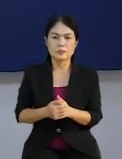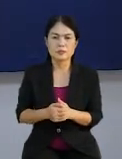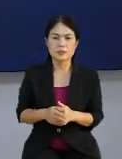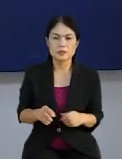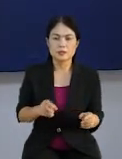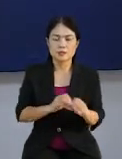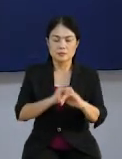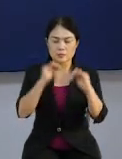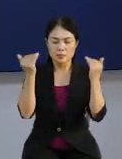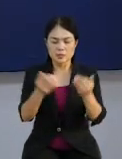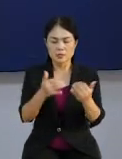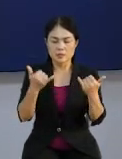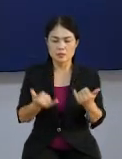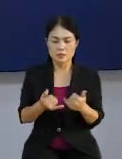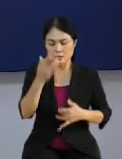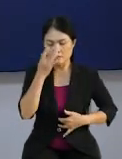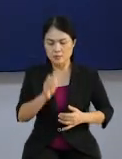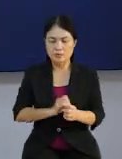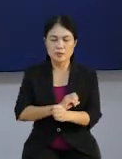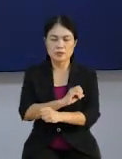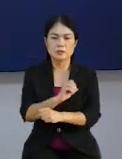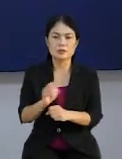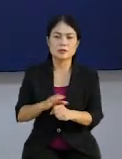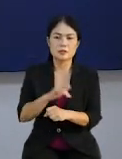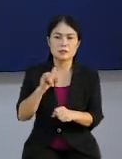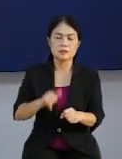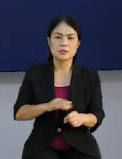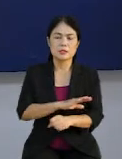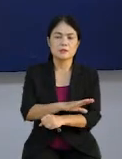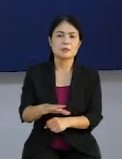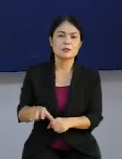đối xa tại sát thân ạp hiệp bác chạp bón, chùm ngư